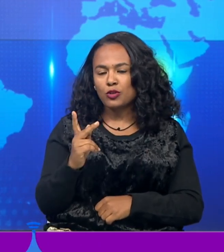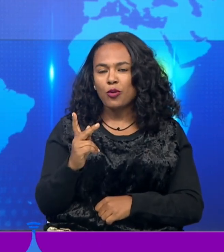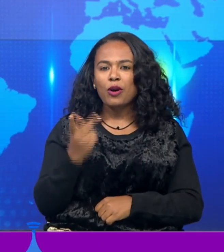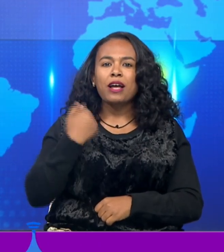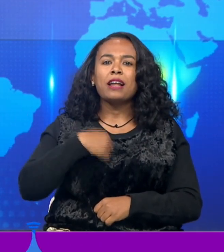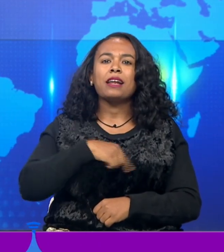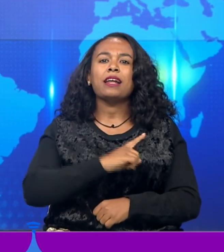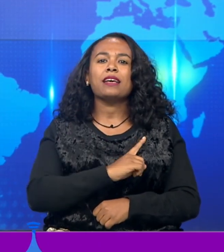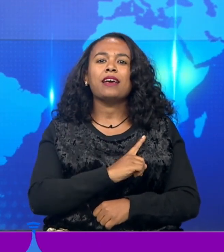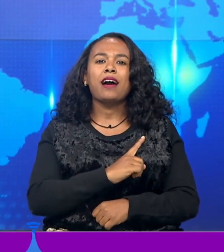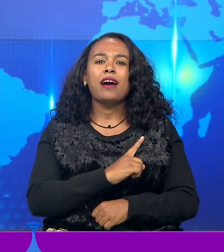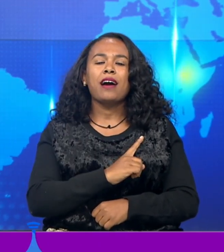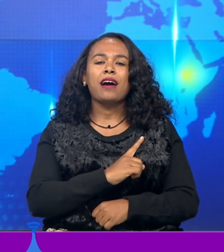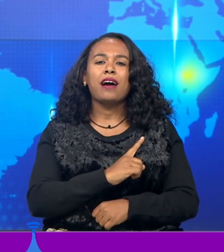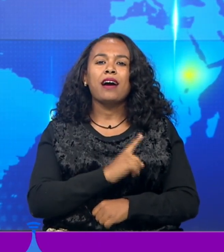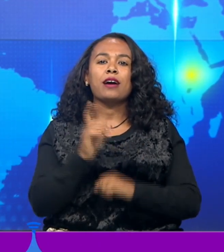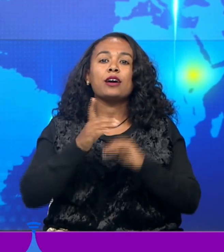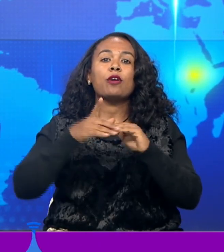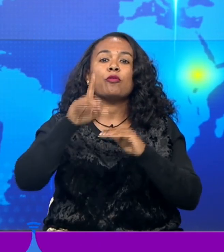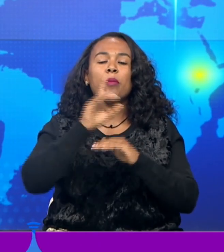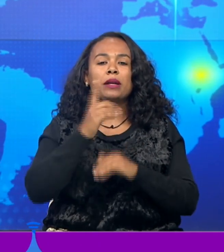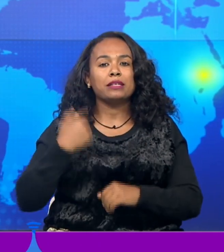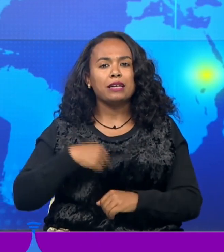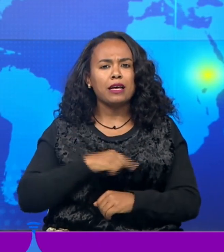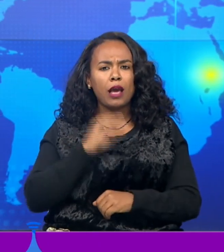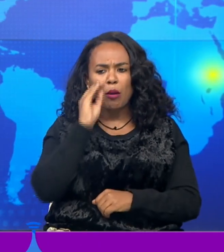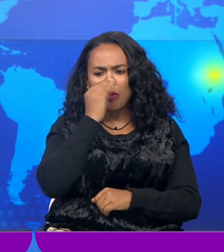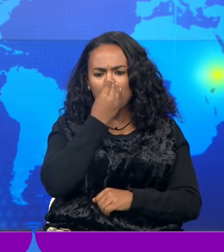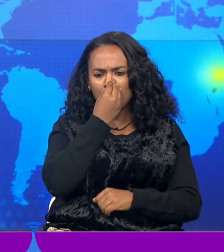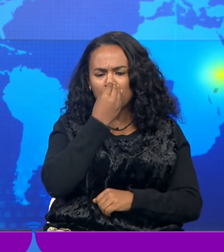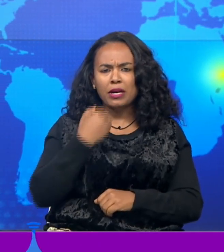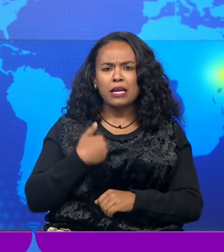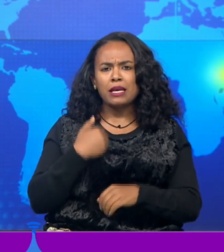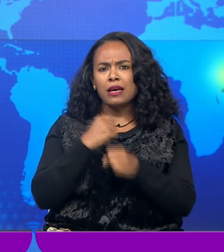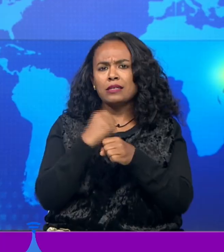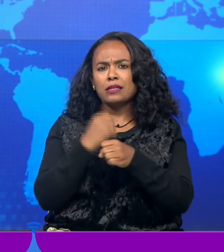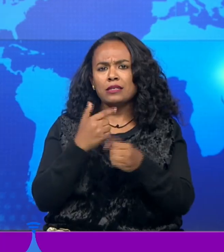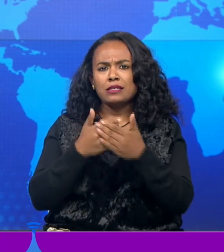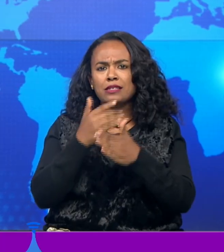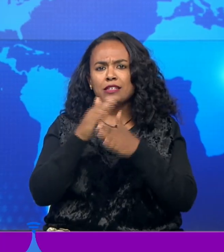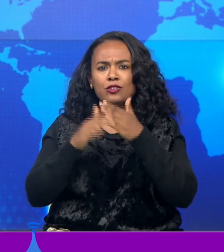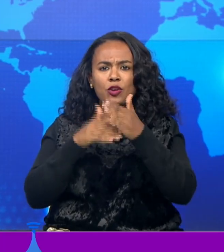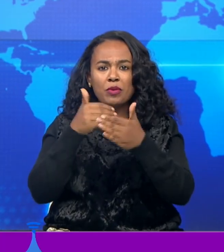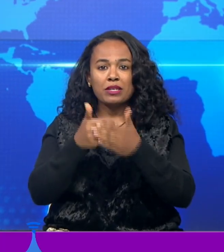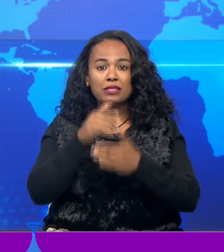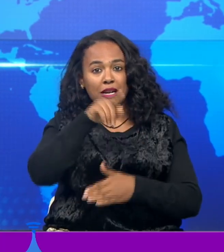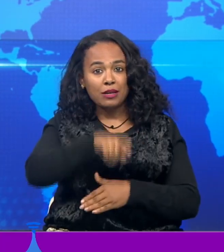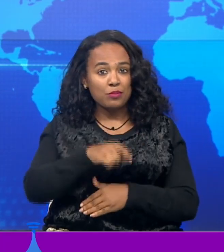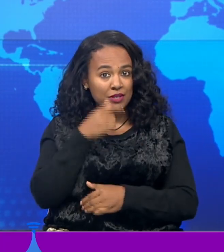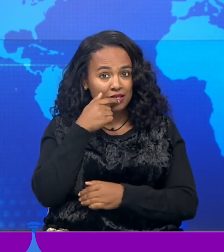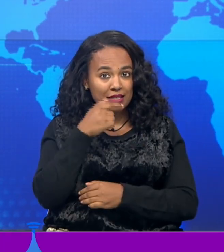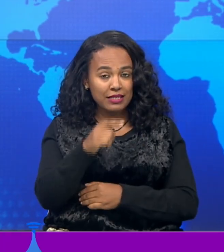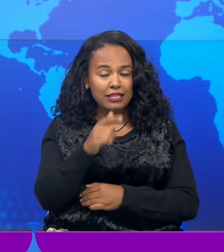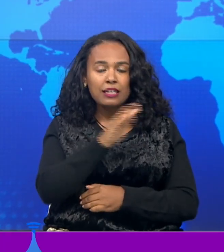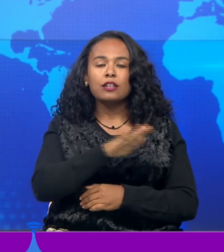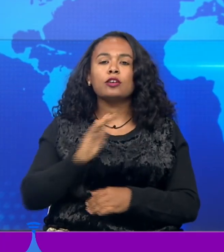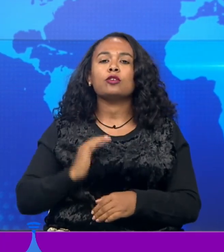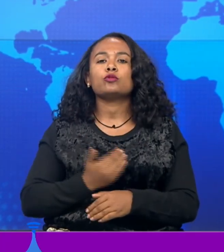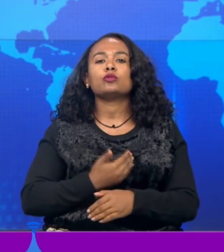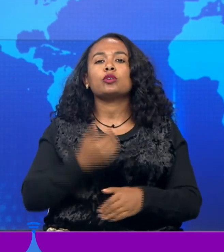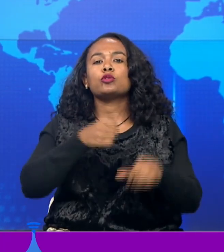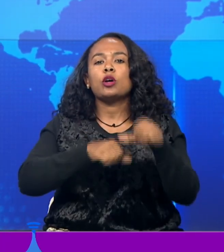ለኛ ከፍ ማለት ለኛ ማበብ ለኛ ሰርተን እዚህ ደረጃ መድረስ አለብን እንድንል የልጆቻችን